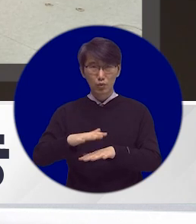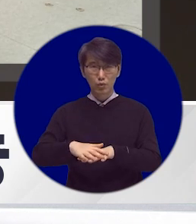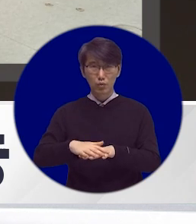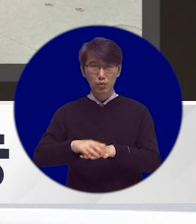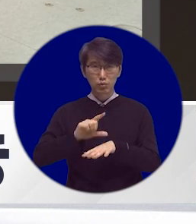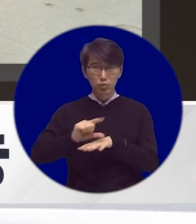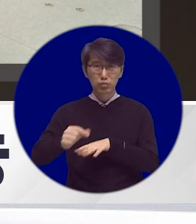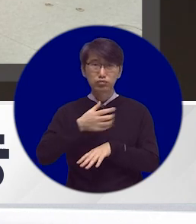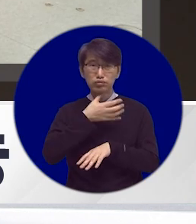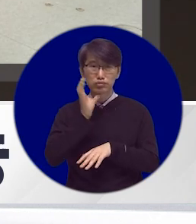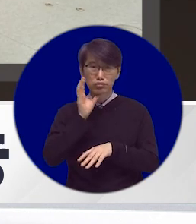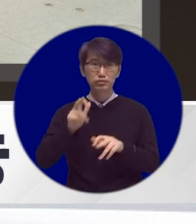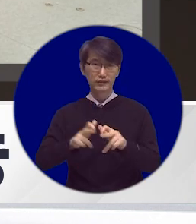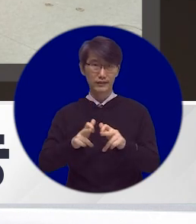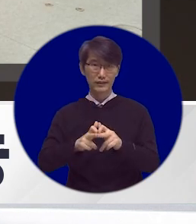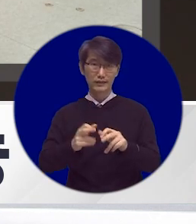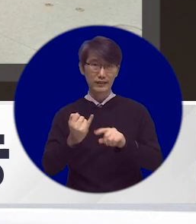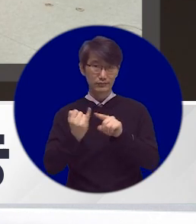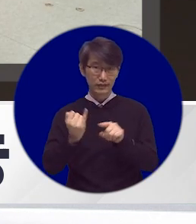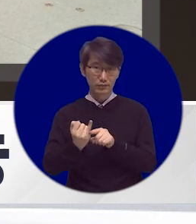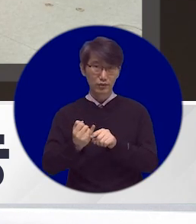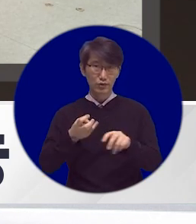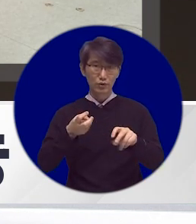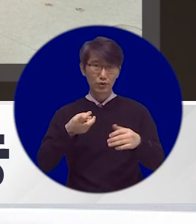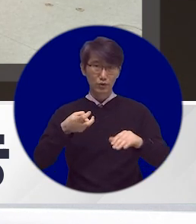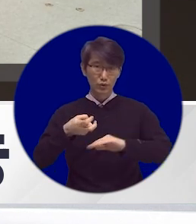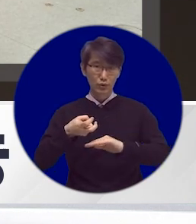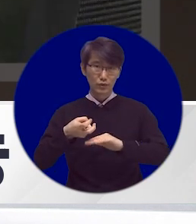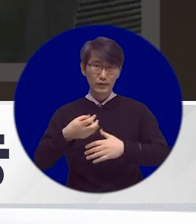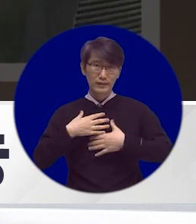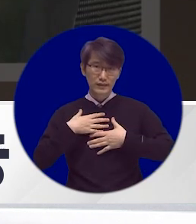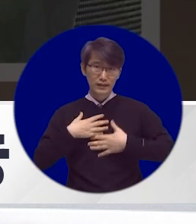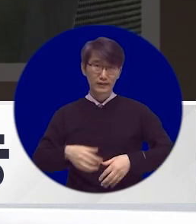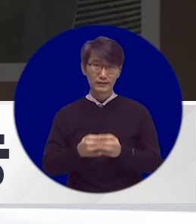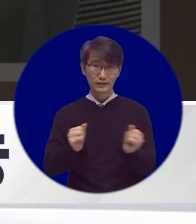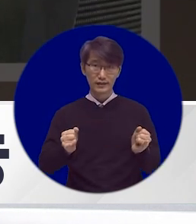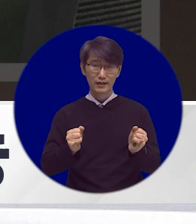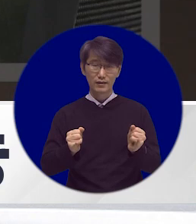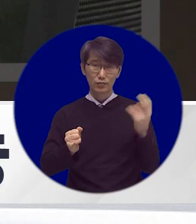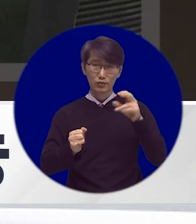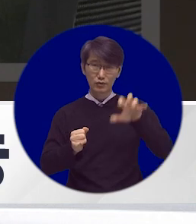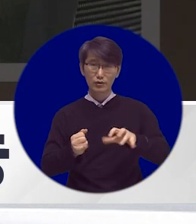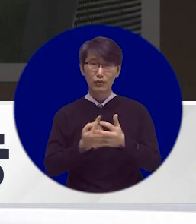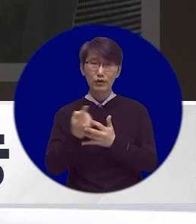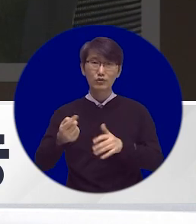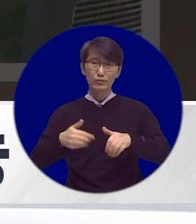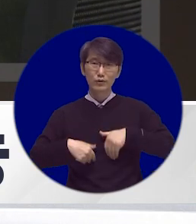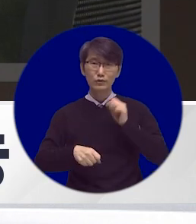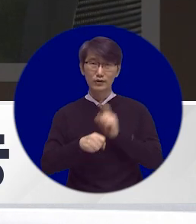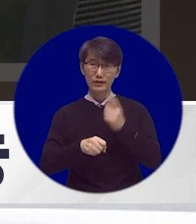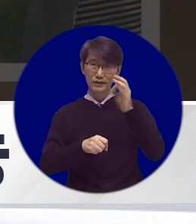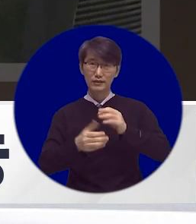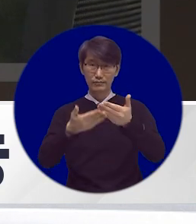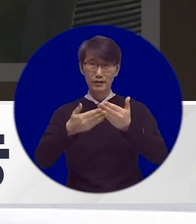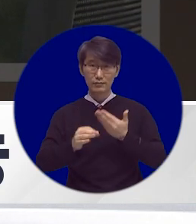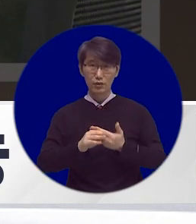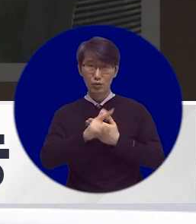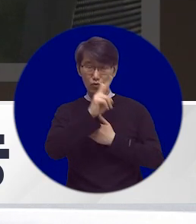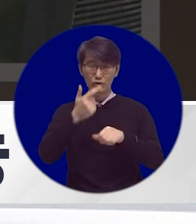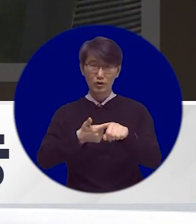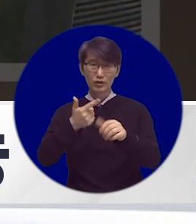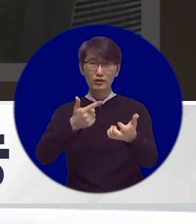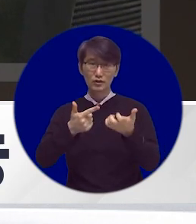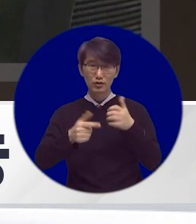거주하는 고령자, 장애인, 임산부 등 교통약자인 격리자 등은 보건소로부터 외출 필요성을 인정받은 경우 오후